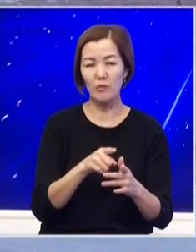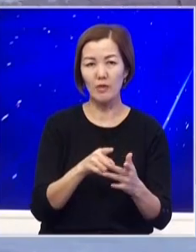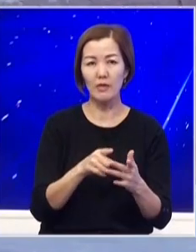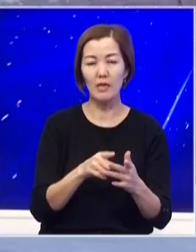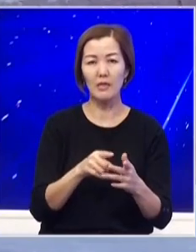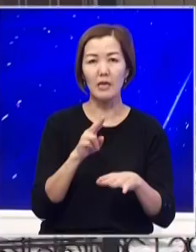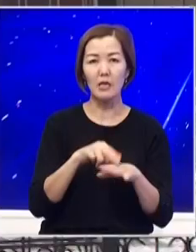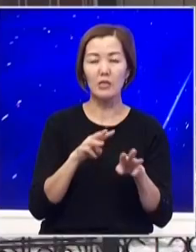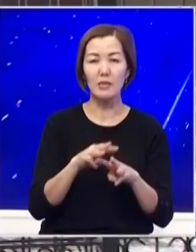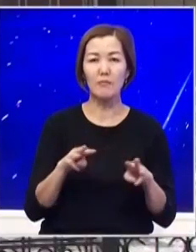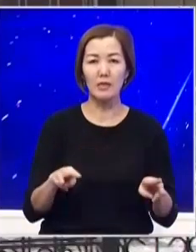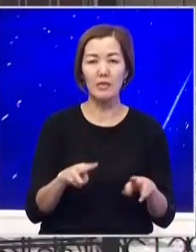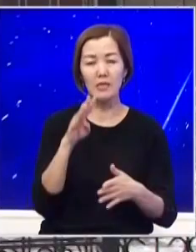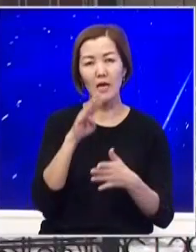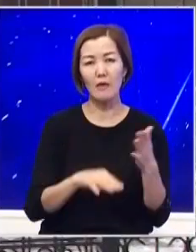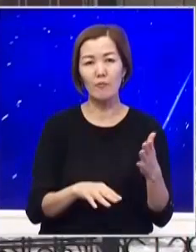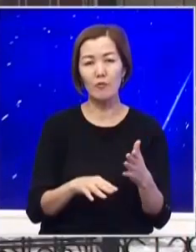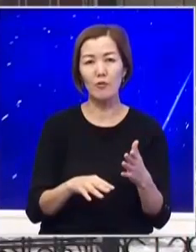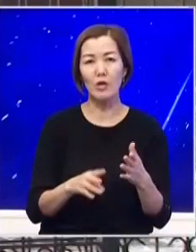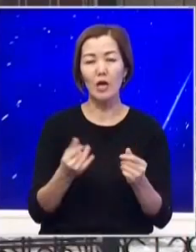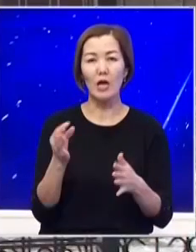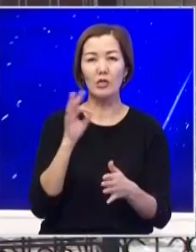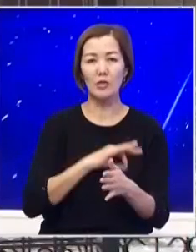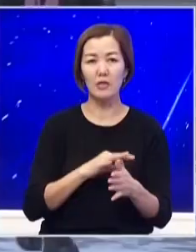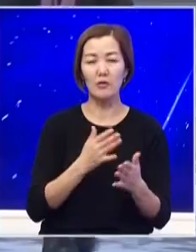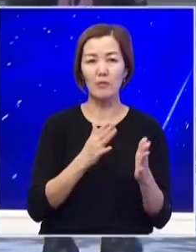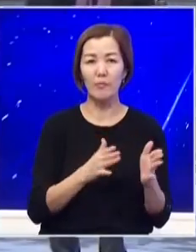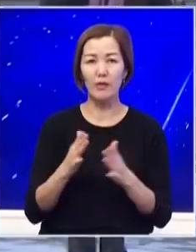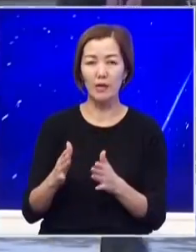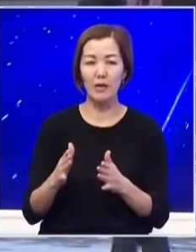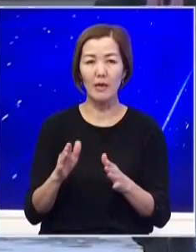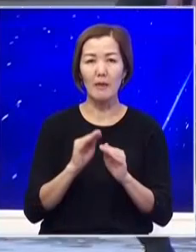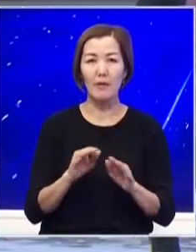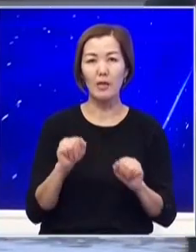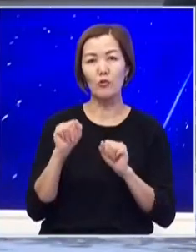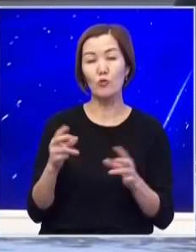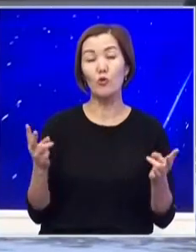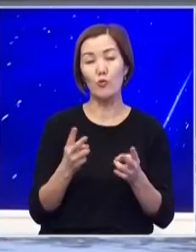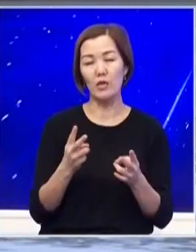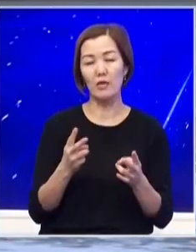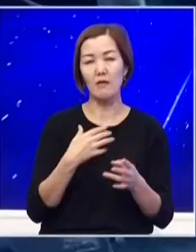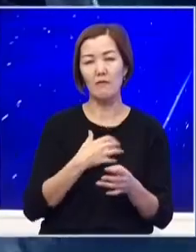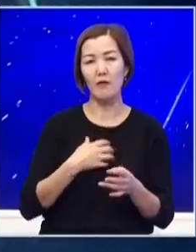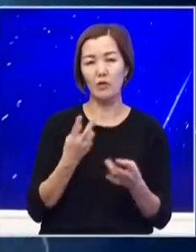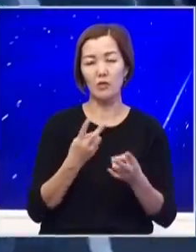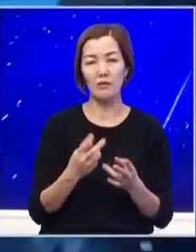істер министрлігі айыппұлмен қазынаны толтыратын жүйеден гөрі балаларды қорғаудың қамын ойлау